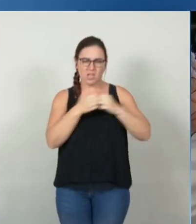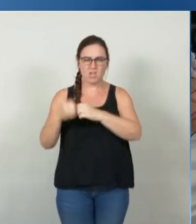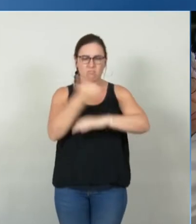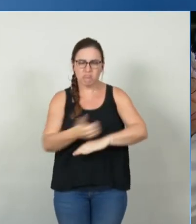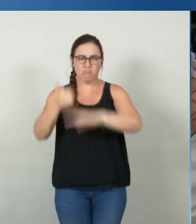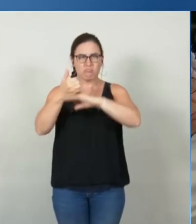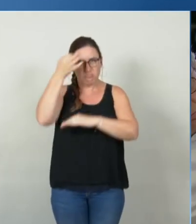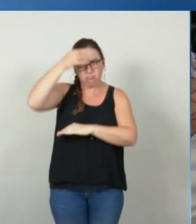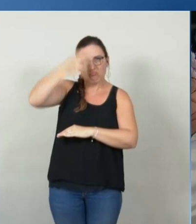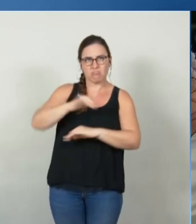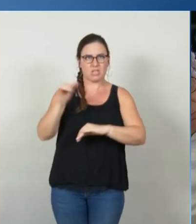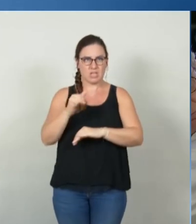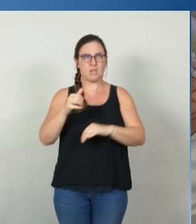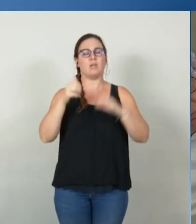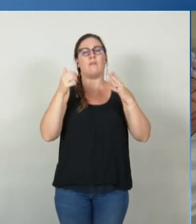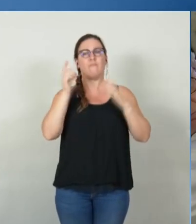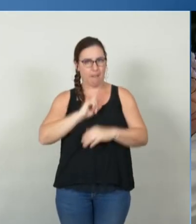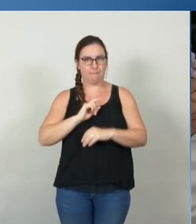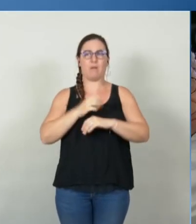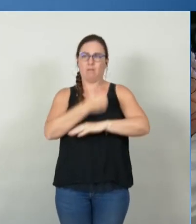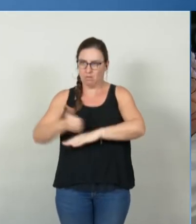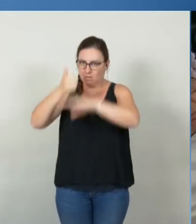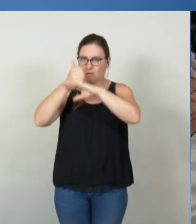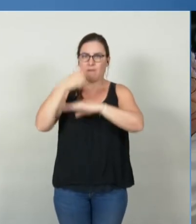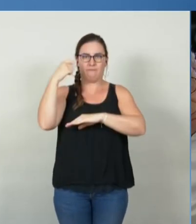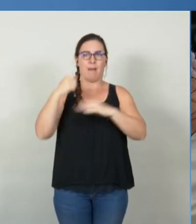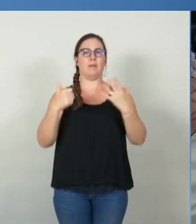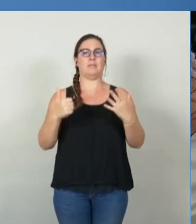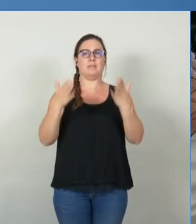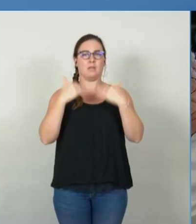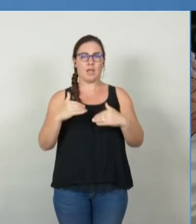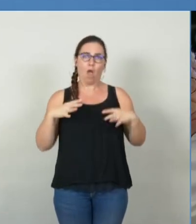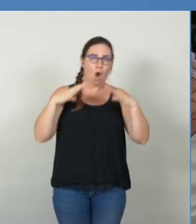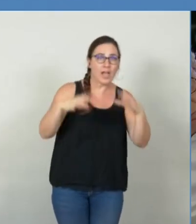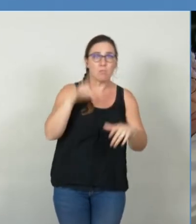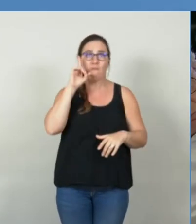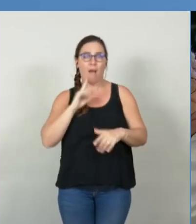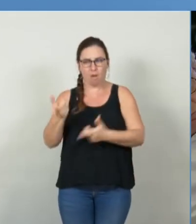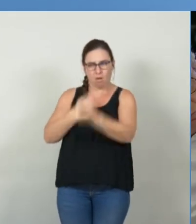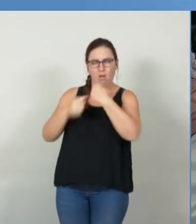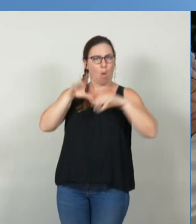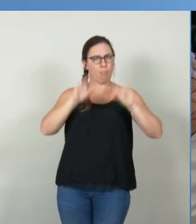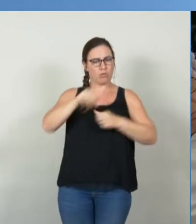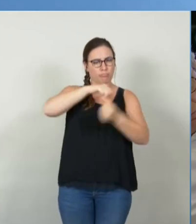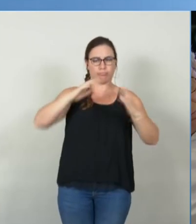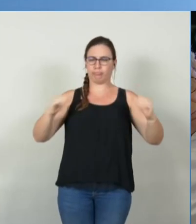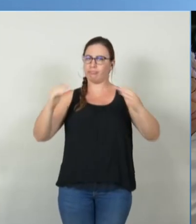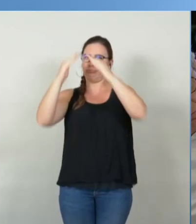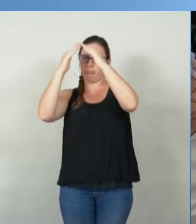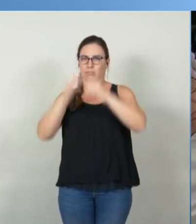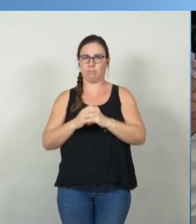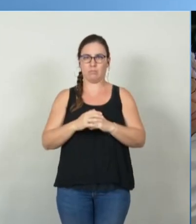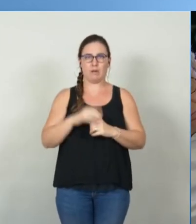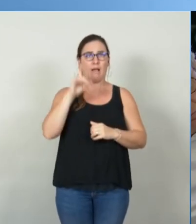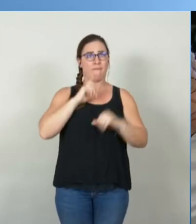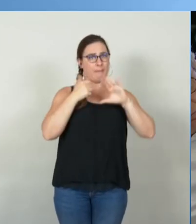femmes 6 dirigées par une femme et engagement dès que cela est possible de femmes à tous les postes six